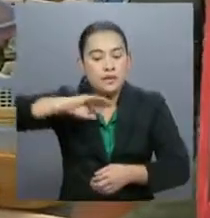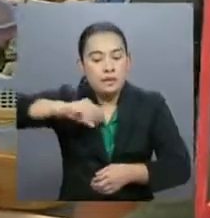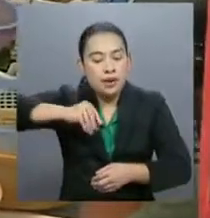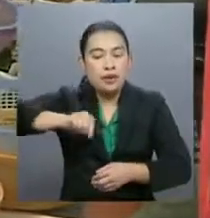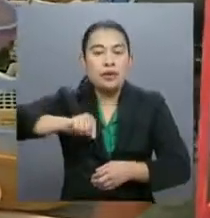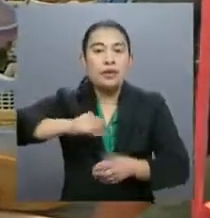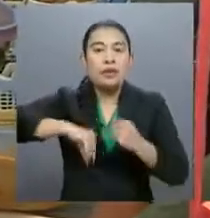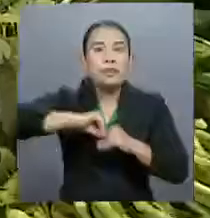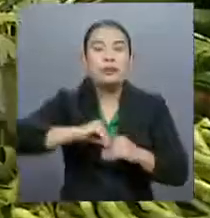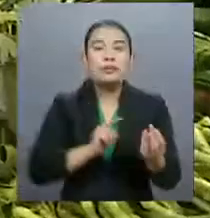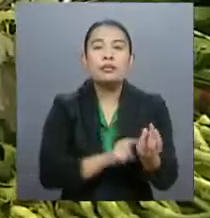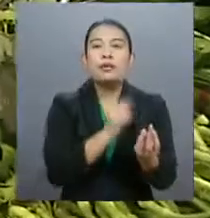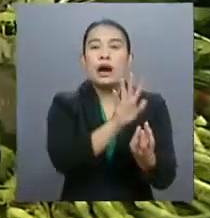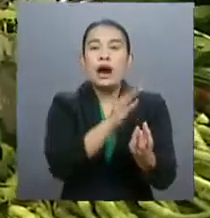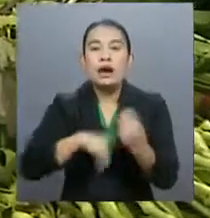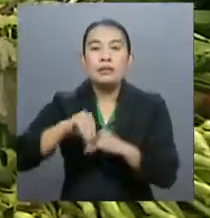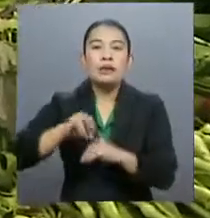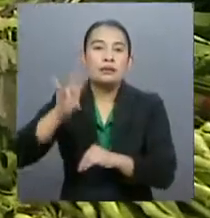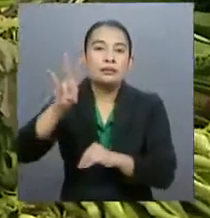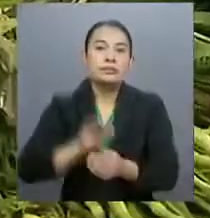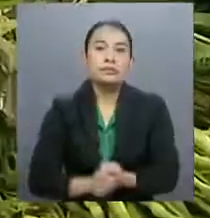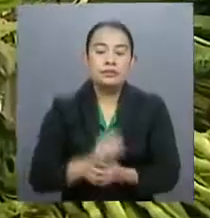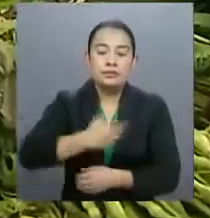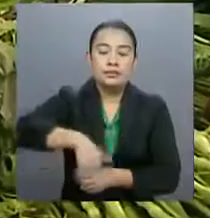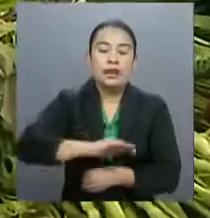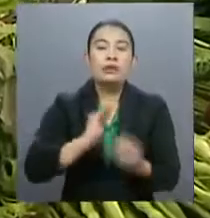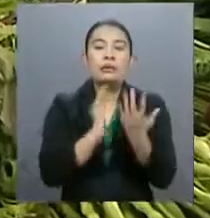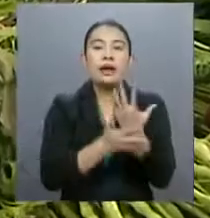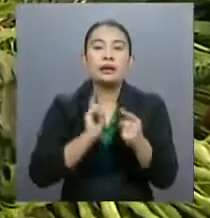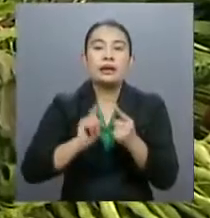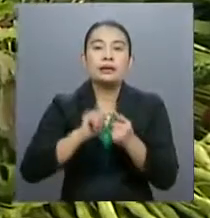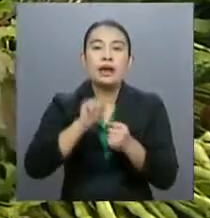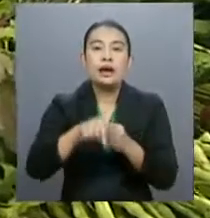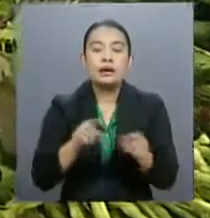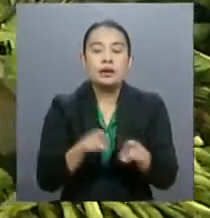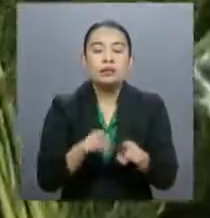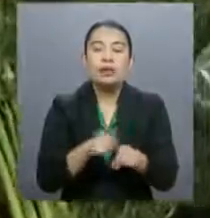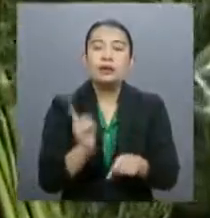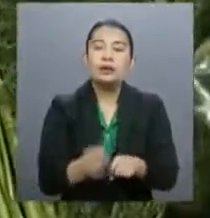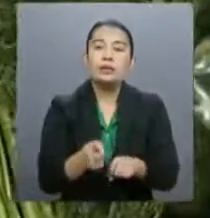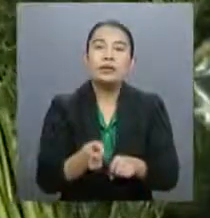จากผลละ5บาทเป็น7บาทแต่ว่าภาพรวมราคาผักส่วนใหญ่ก็ยังคงทรงตัวค่ะ